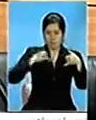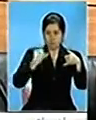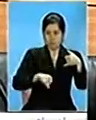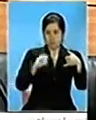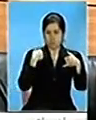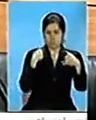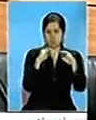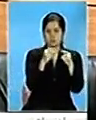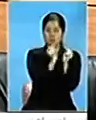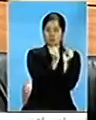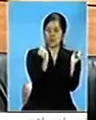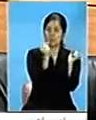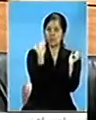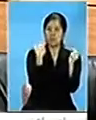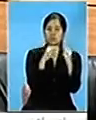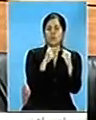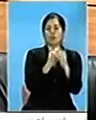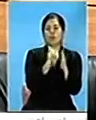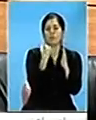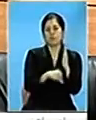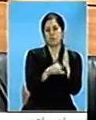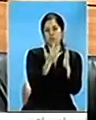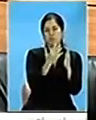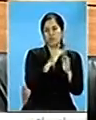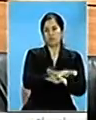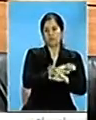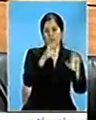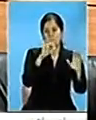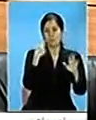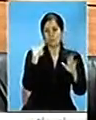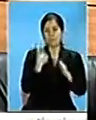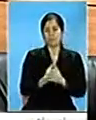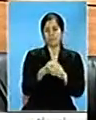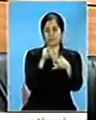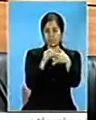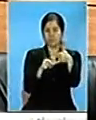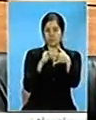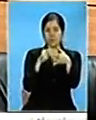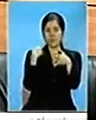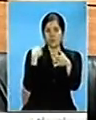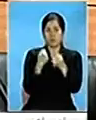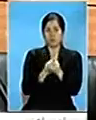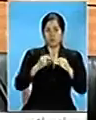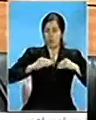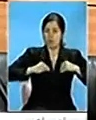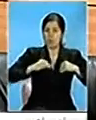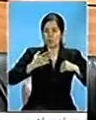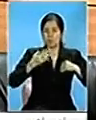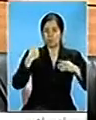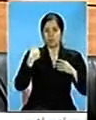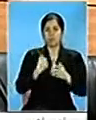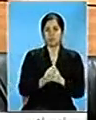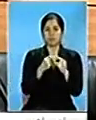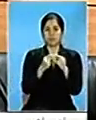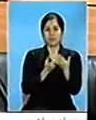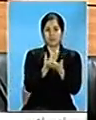ทษก็ไม่ต้องติดคุกที่ประเทศเขมรนะครับแล้วก็มีบางท่านที่ยังไม่ได้ให้การรับสารภาพแล้วก็มีการ